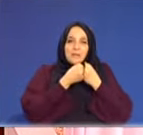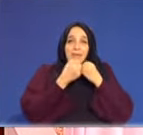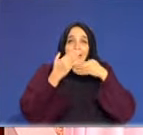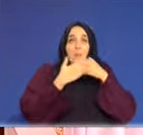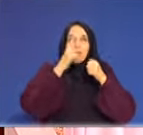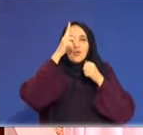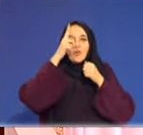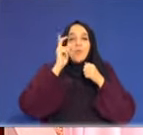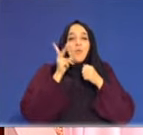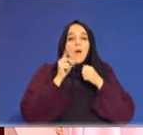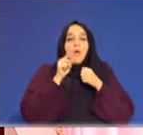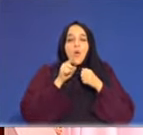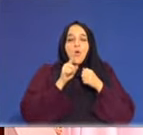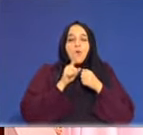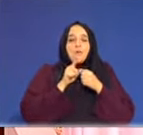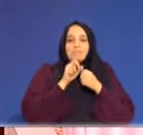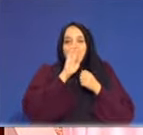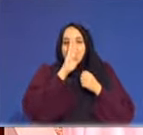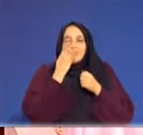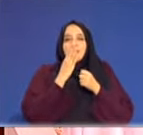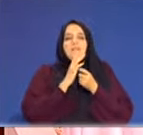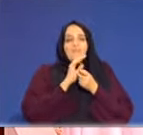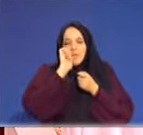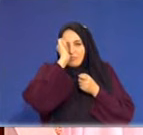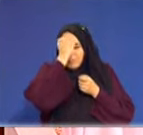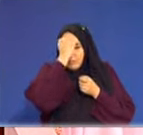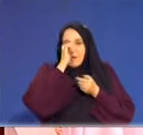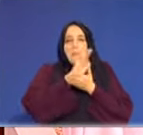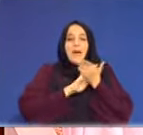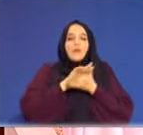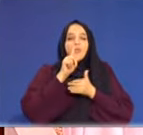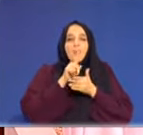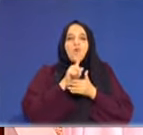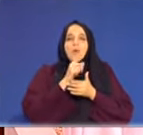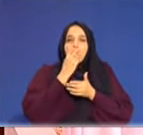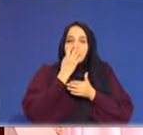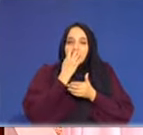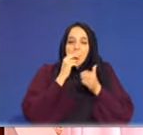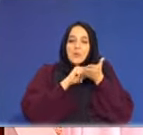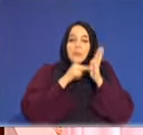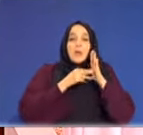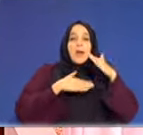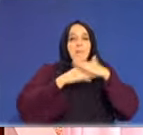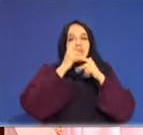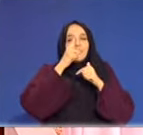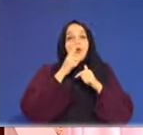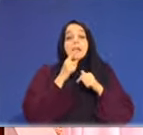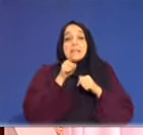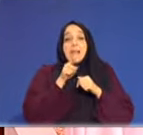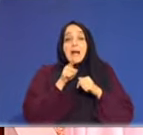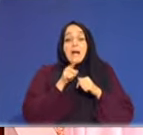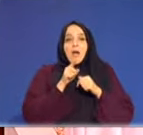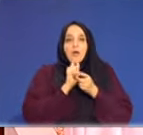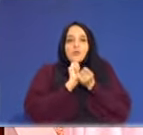عنهم لأنهم التزموا حدود الشريعة. إيجابيات كثيرة